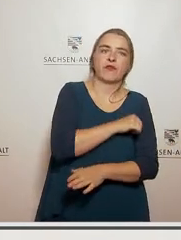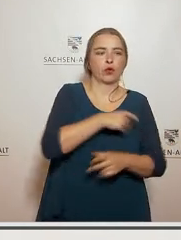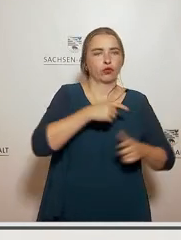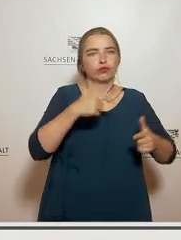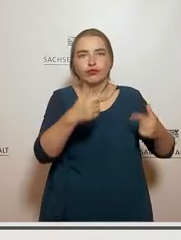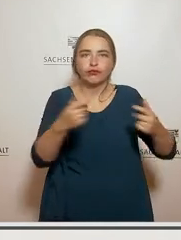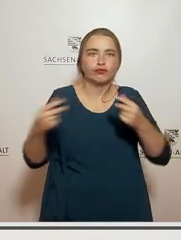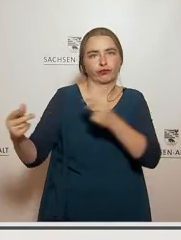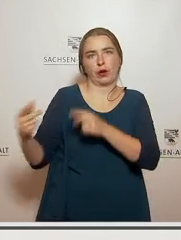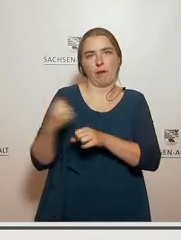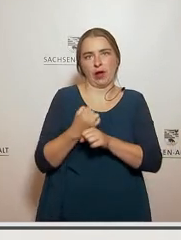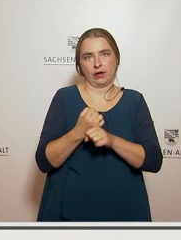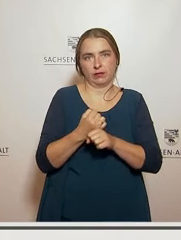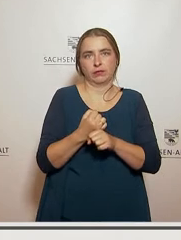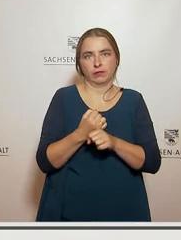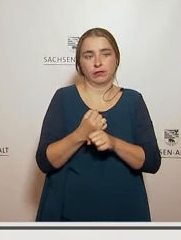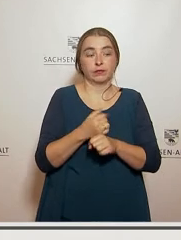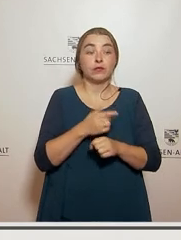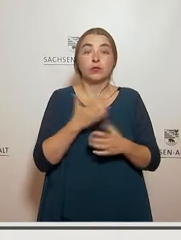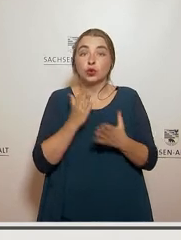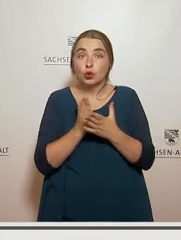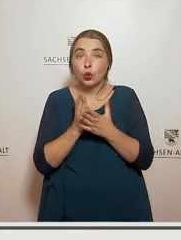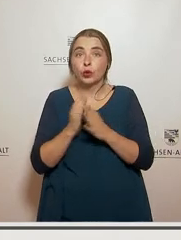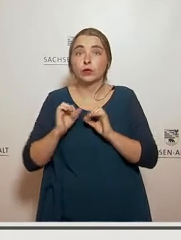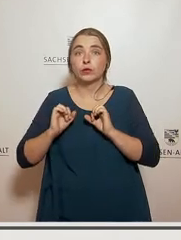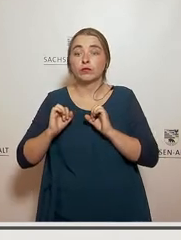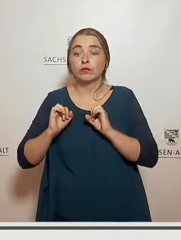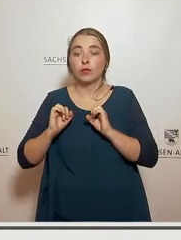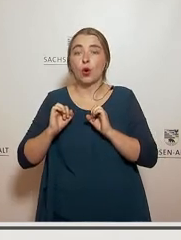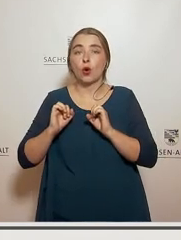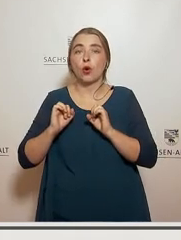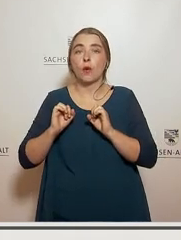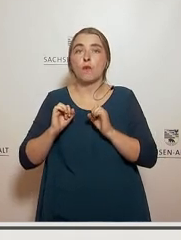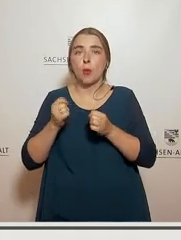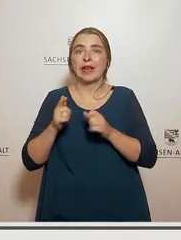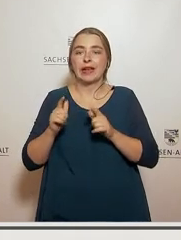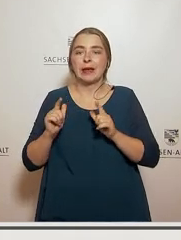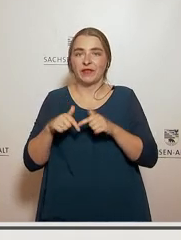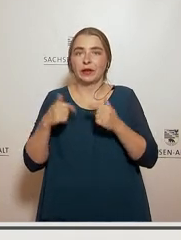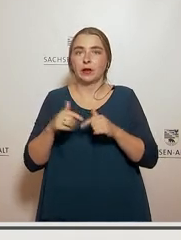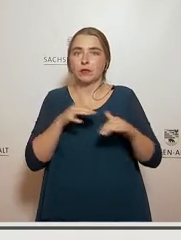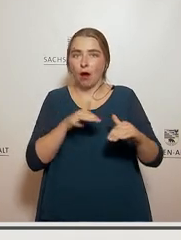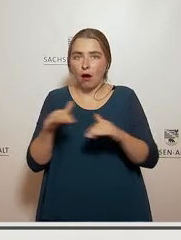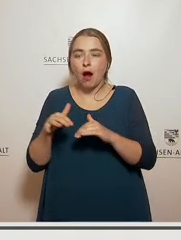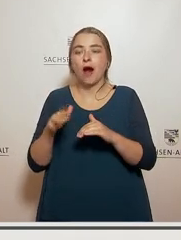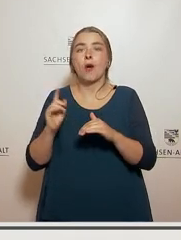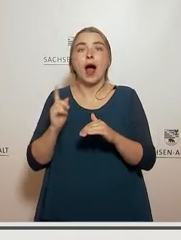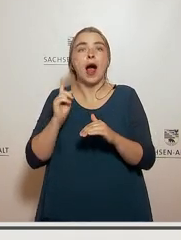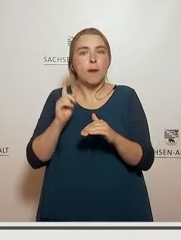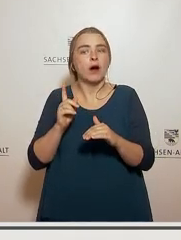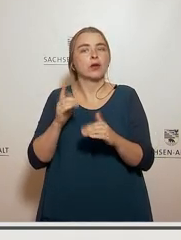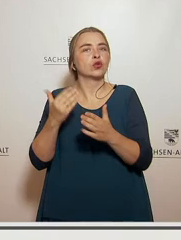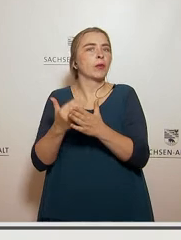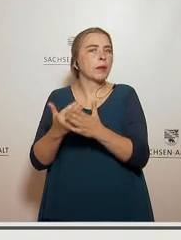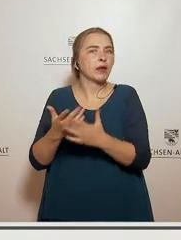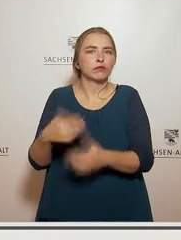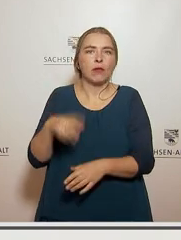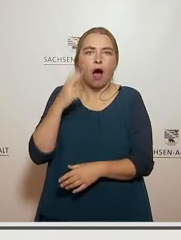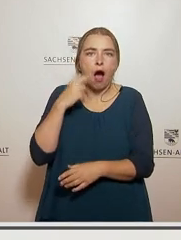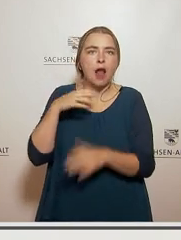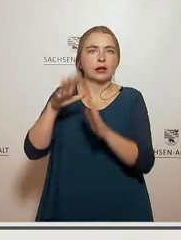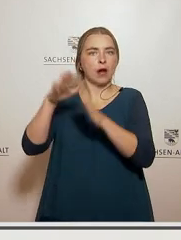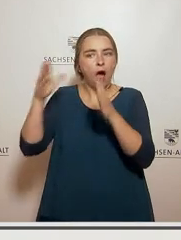viele bereit, insbesondere die dritte Schutzimpfung in alten Pflegeheimen etc.